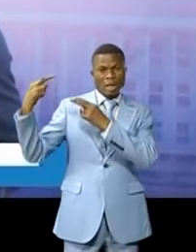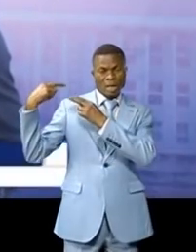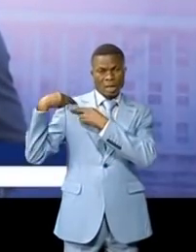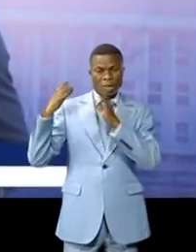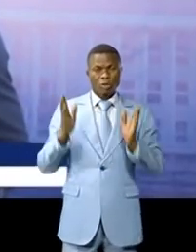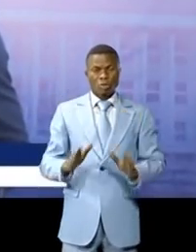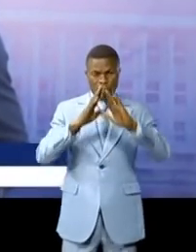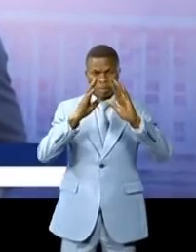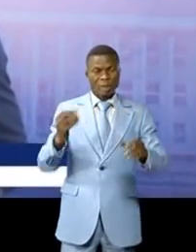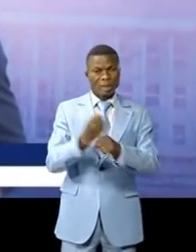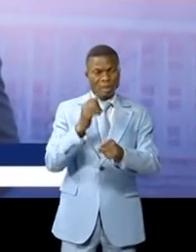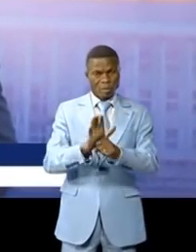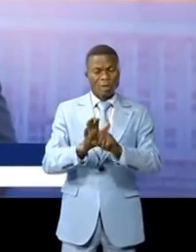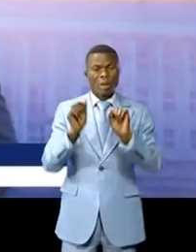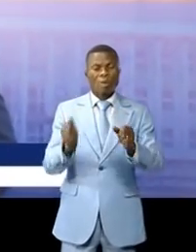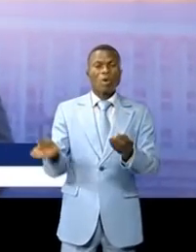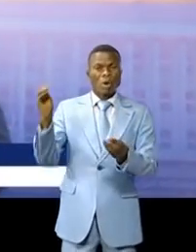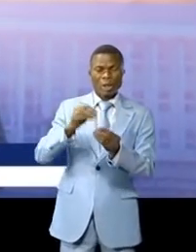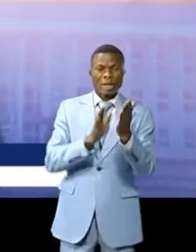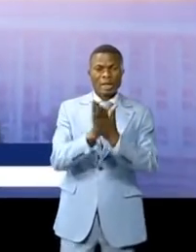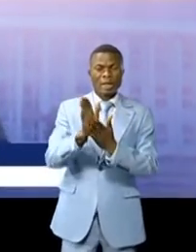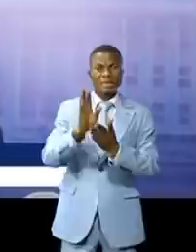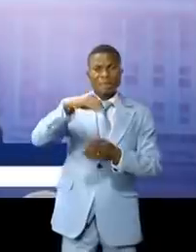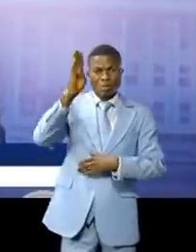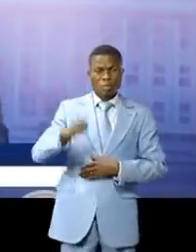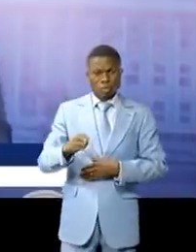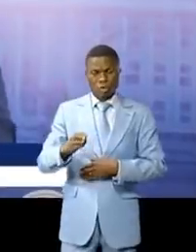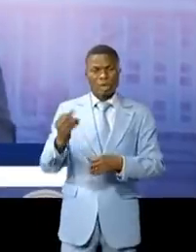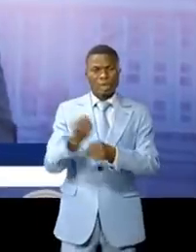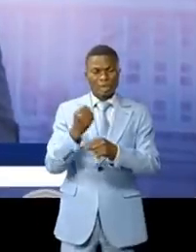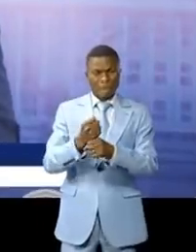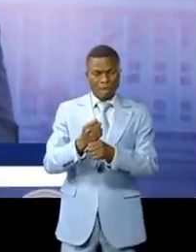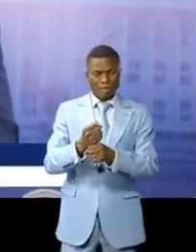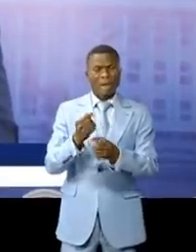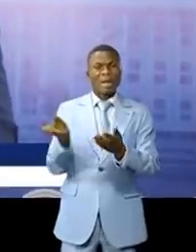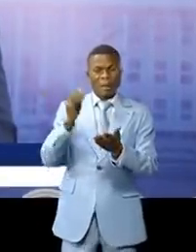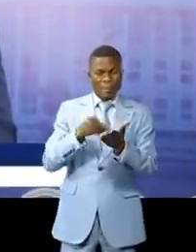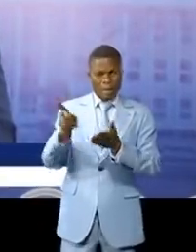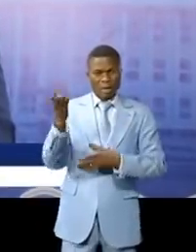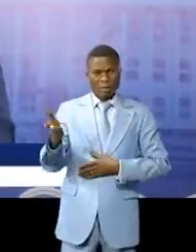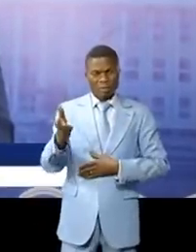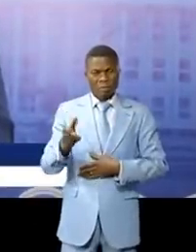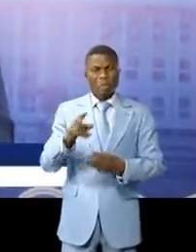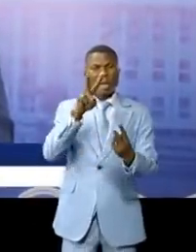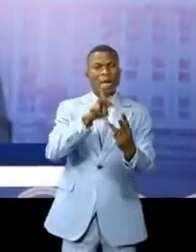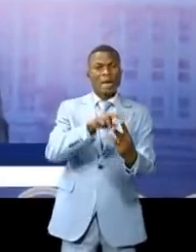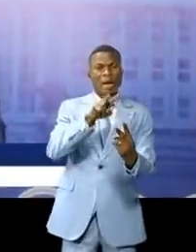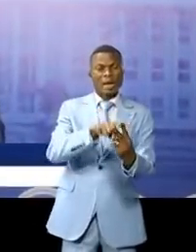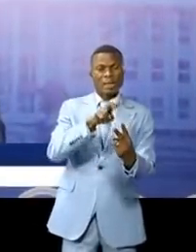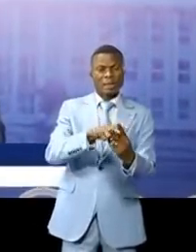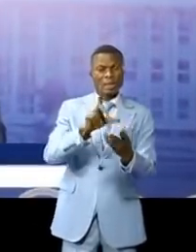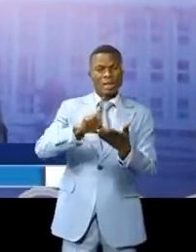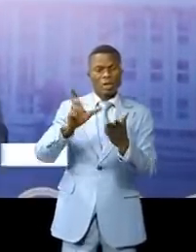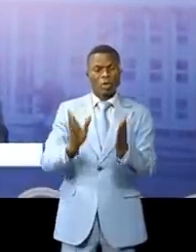travaux conséquents, le loyer ne peut excéder 15% du coût des travaux. Le dépôt de la garantie locative revêt un caractère